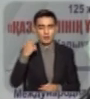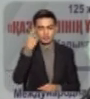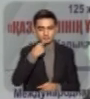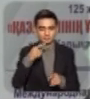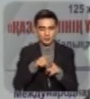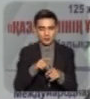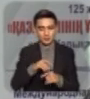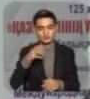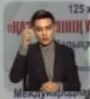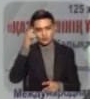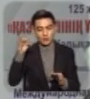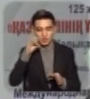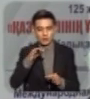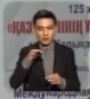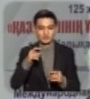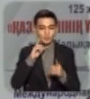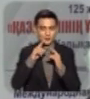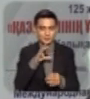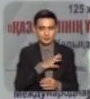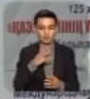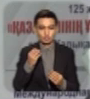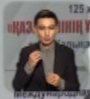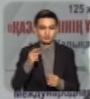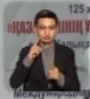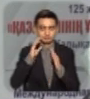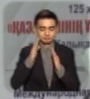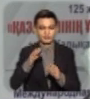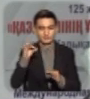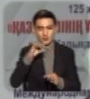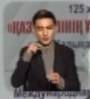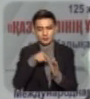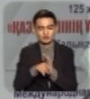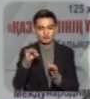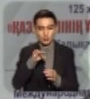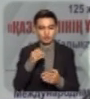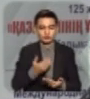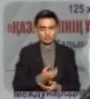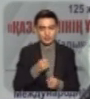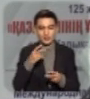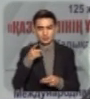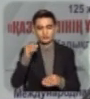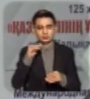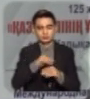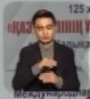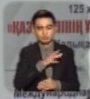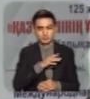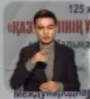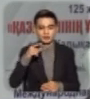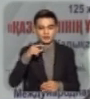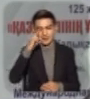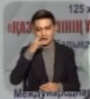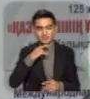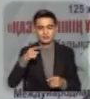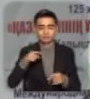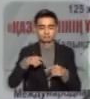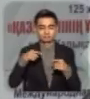Цель нашей научно-практической конференции – еще раз вглядеться в личность Турара Рыскулова. Он был в числе тех, кто заложил основы современного